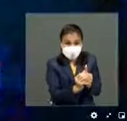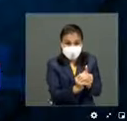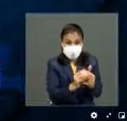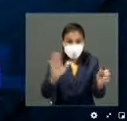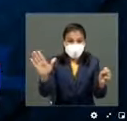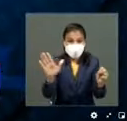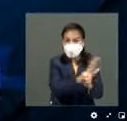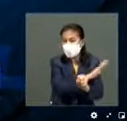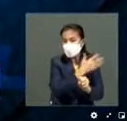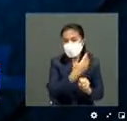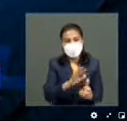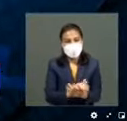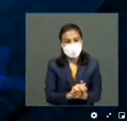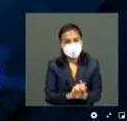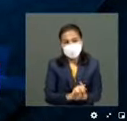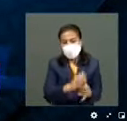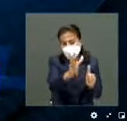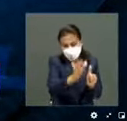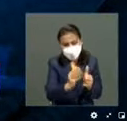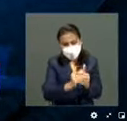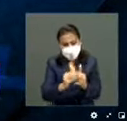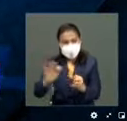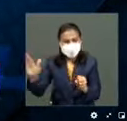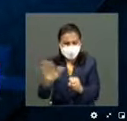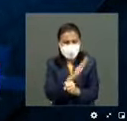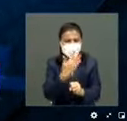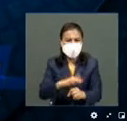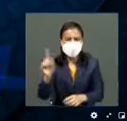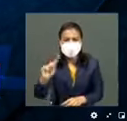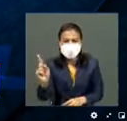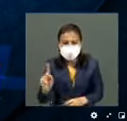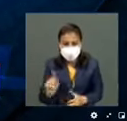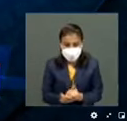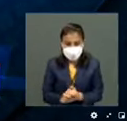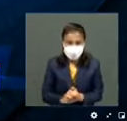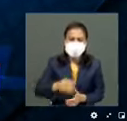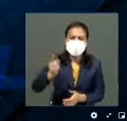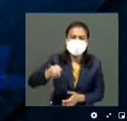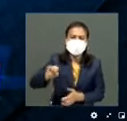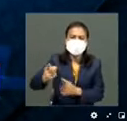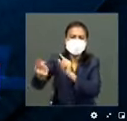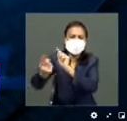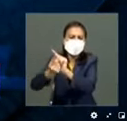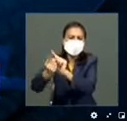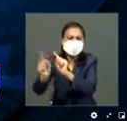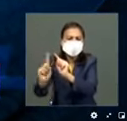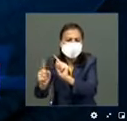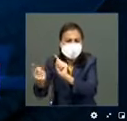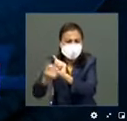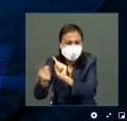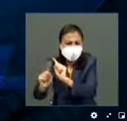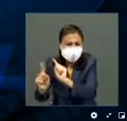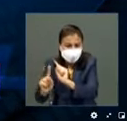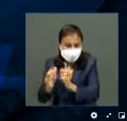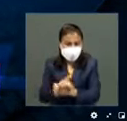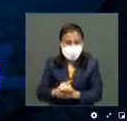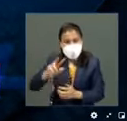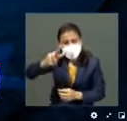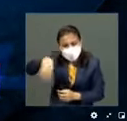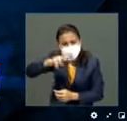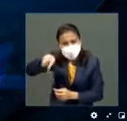ทั้ง50เขตเลยนะคะแล้วก็มีที่ไหนบ้างคลัสเตอร์เดิมที่ยังติดตามอย่างใกล้ชิดนะคะรวมทั้งระดมตรว